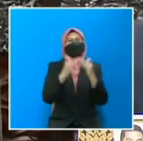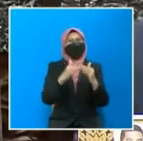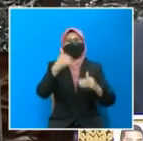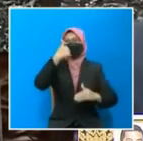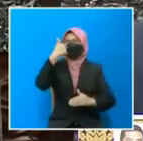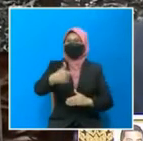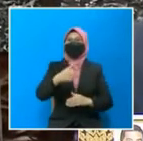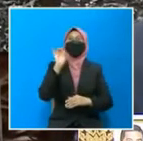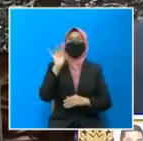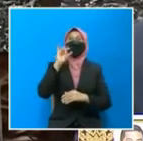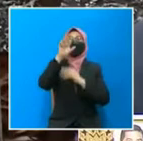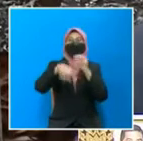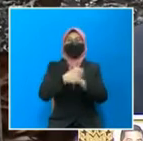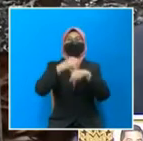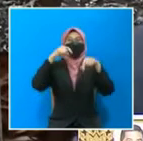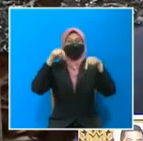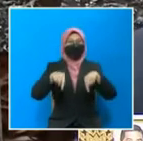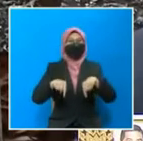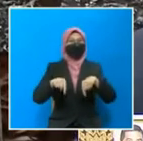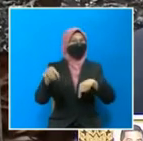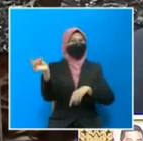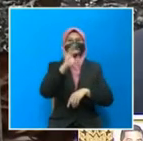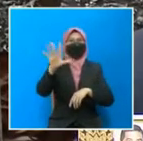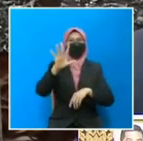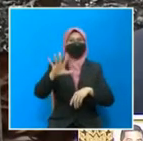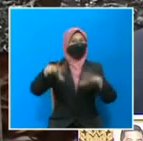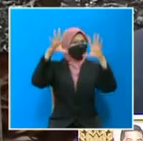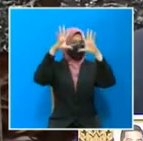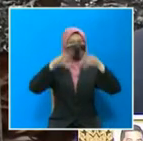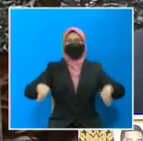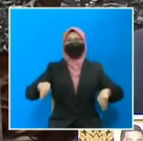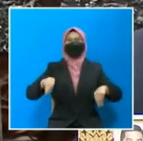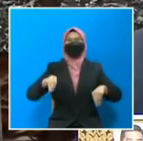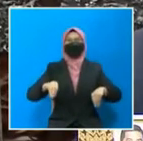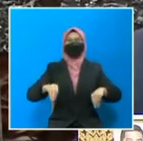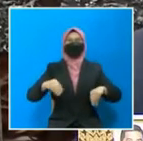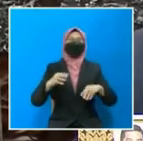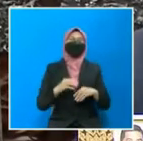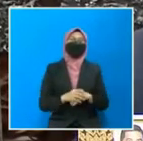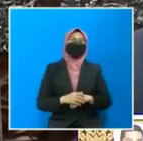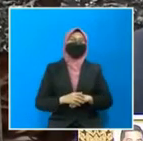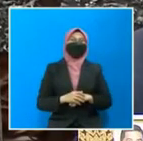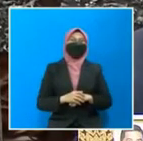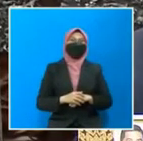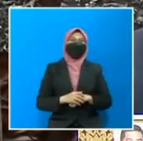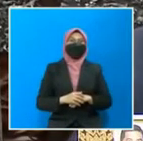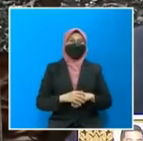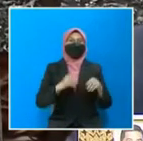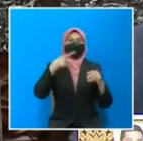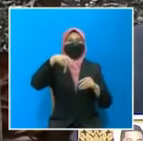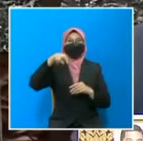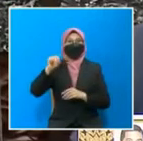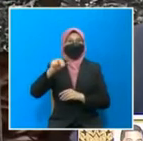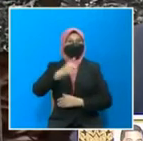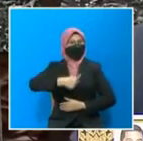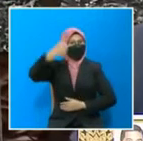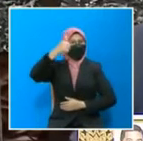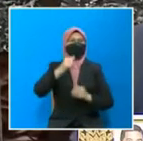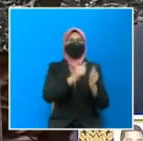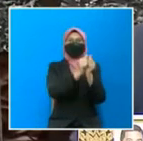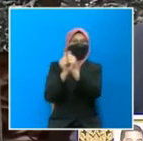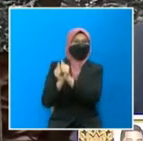InsyaAllah tahun ini, once and for all, kita tamatkan segala duka durjana. Pelan pemulihan negara dengan tema Menang